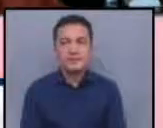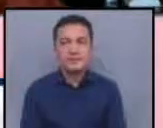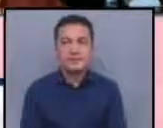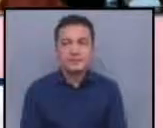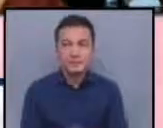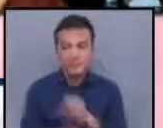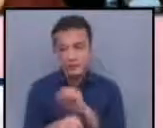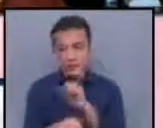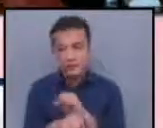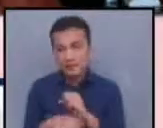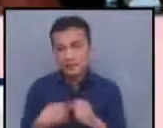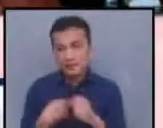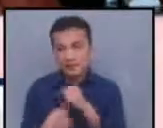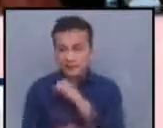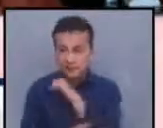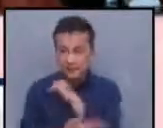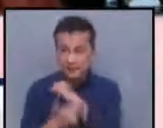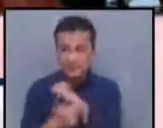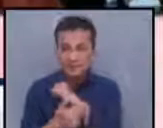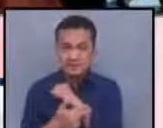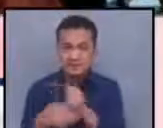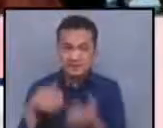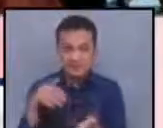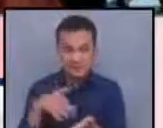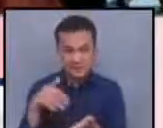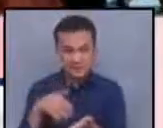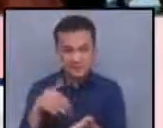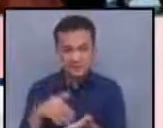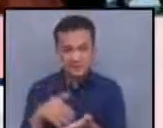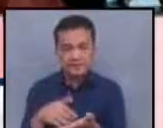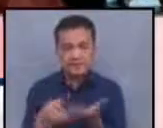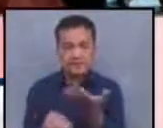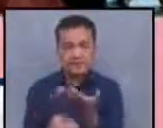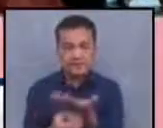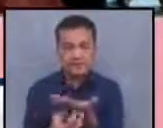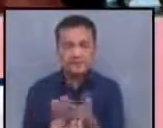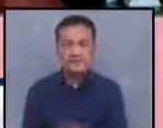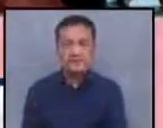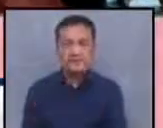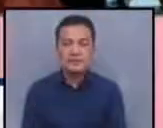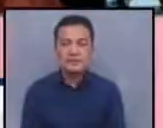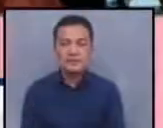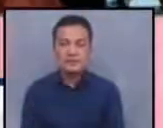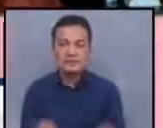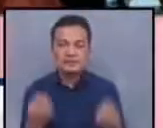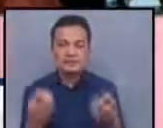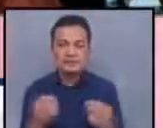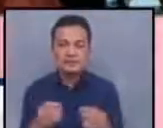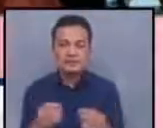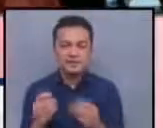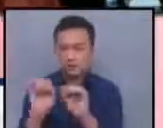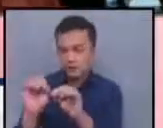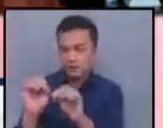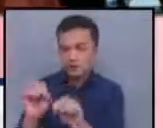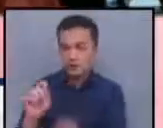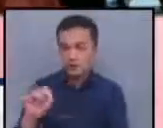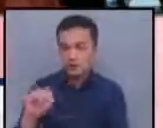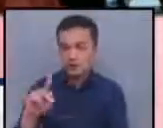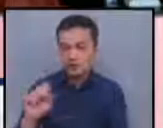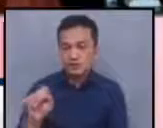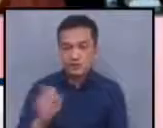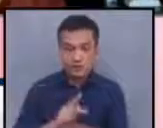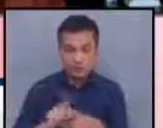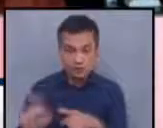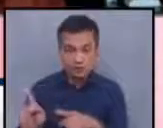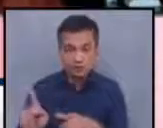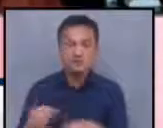hotel, nag-aral ako ng culinary, ganun. So, kaya marami talaga ako na ituturong tips kasi talagang by profession, yun naman talaga yung work